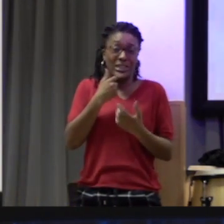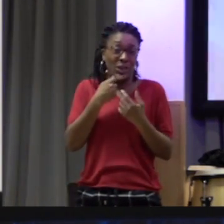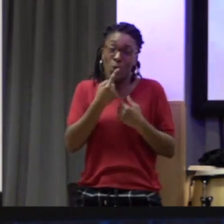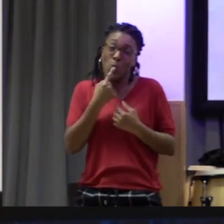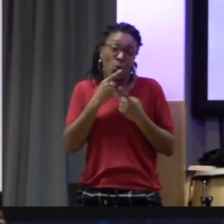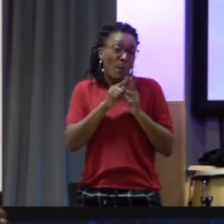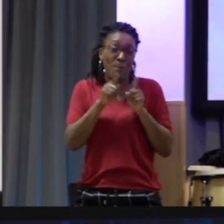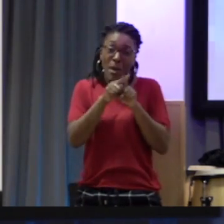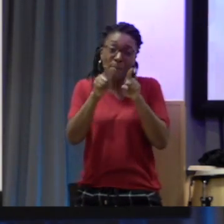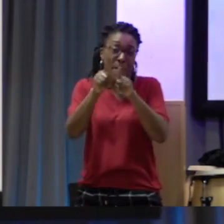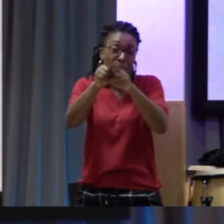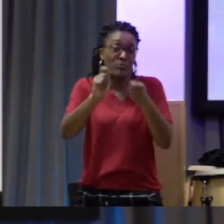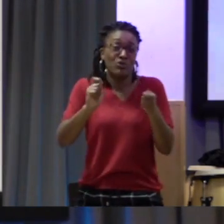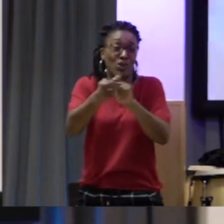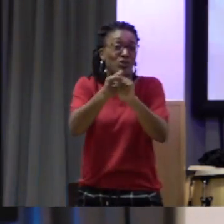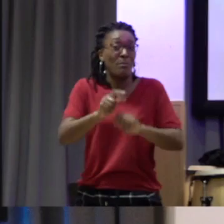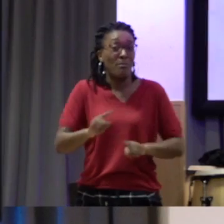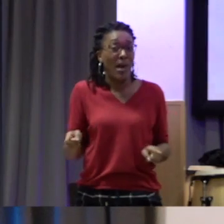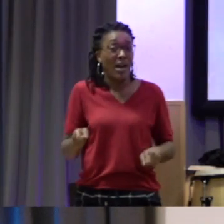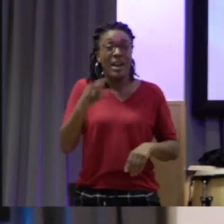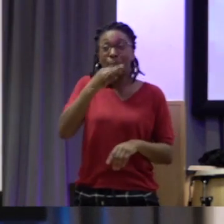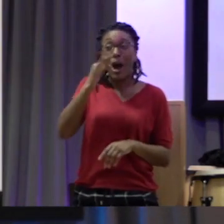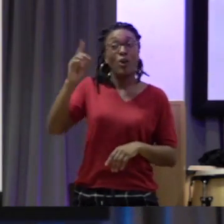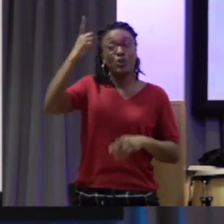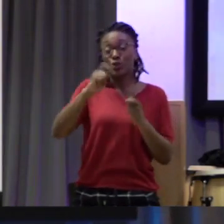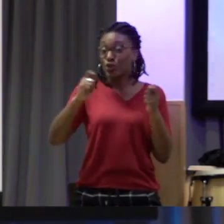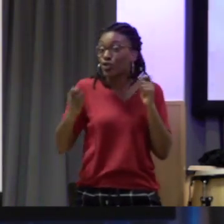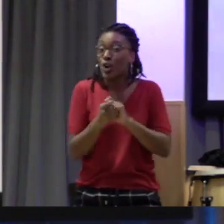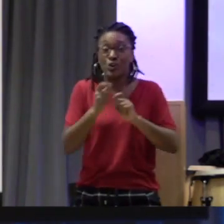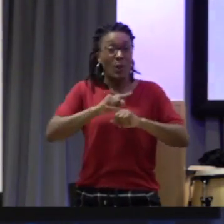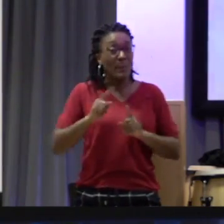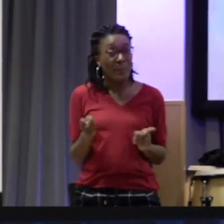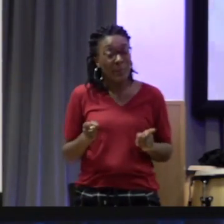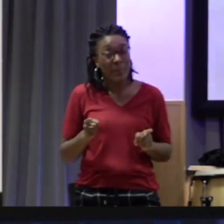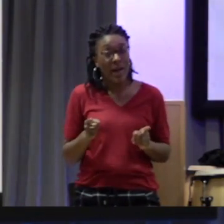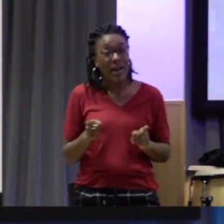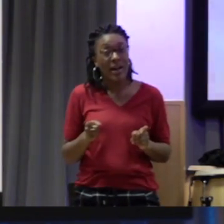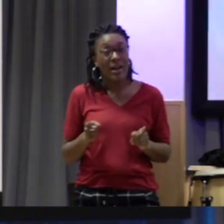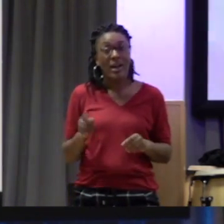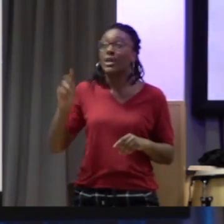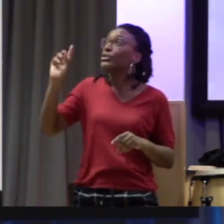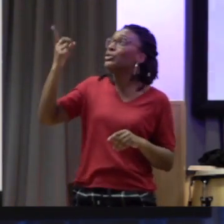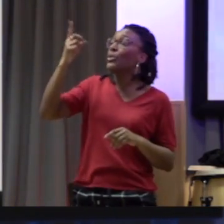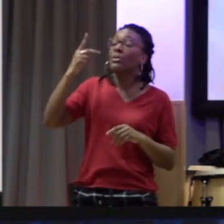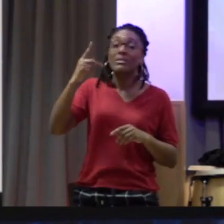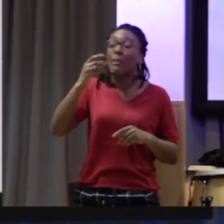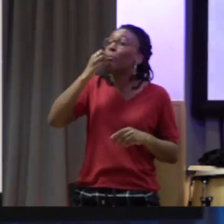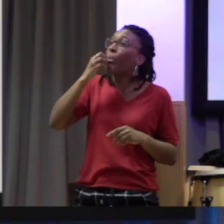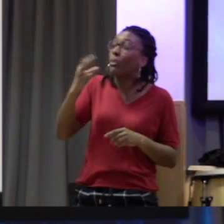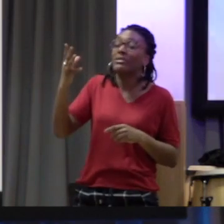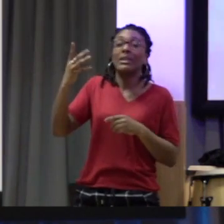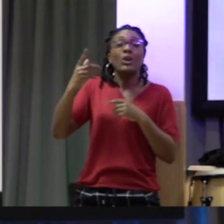Alléluia. La parole de Dieu ne change pas. Et il est dit qu'en parlant de sa bonté, il est dit qu'elle se renouvelle chaque